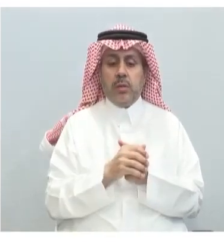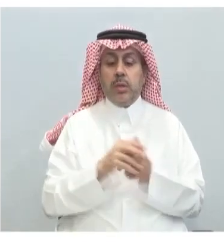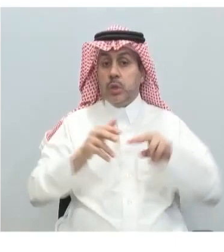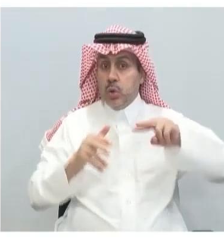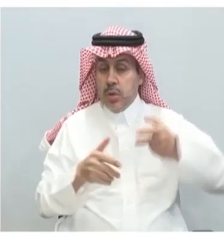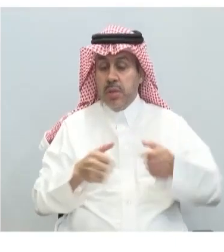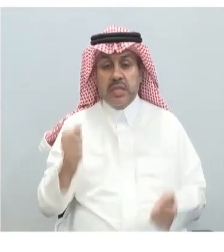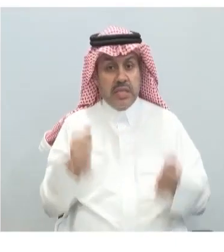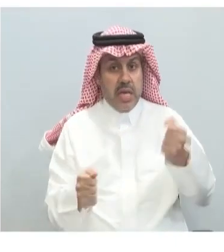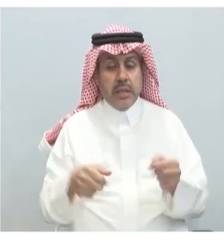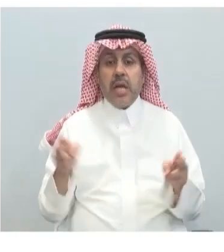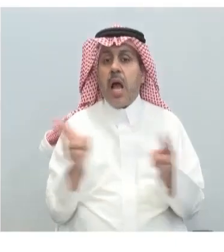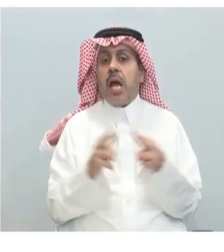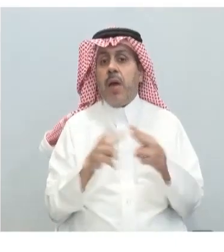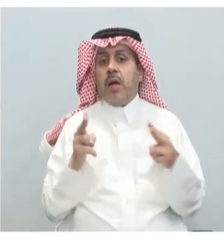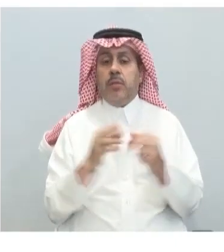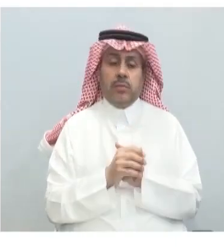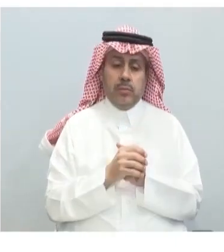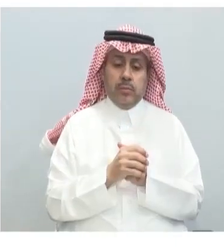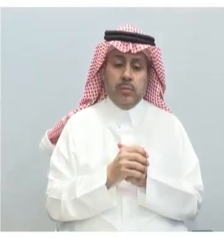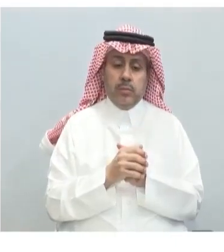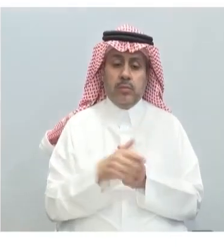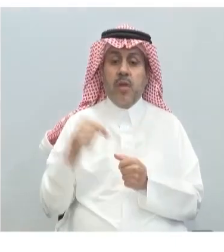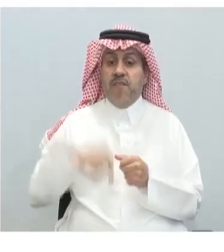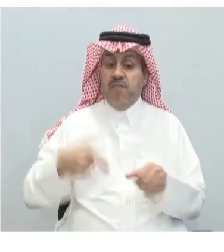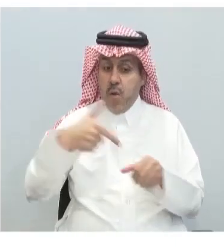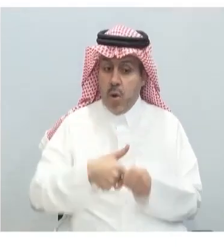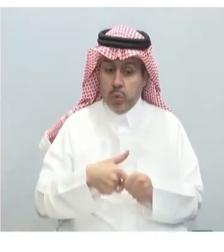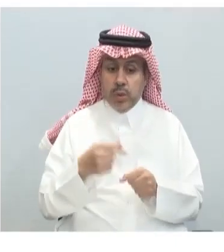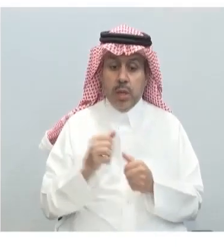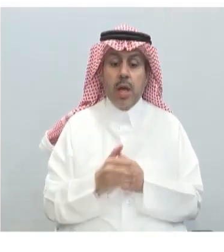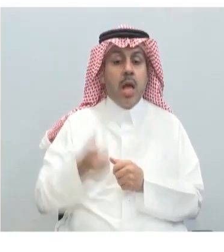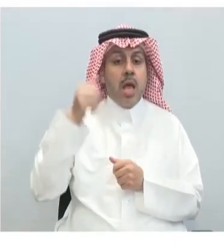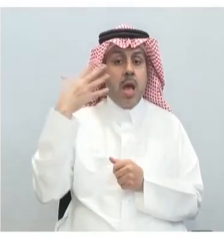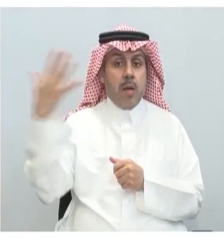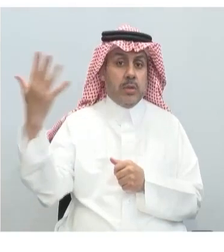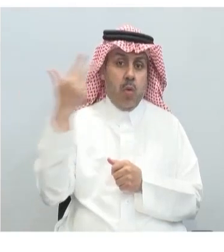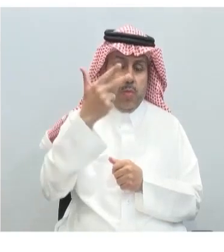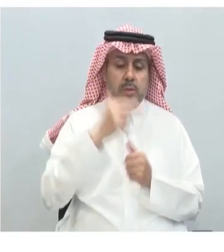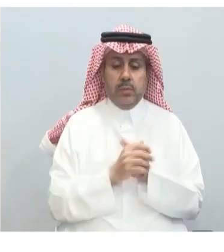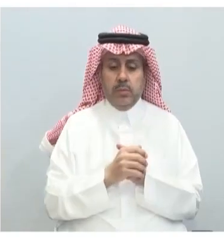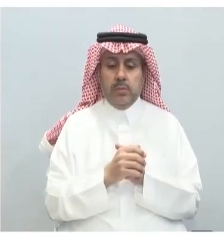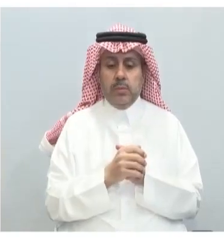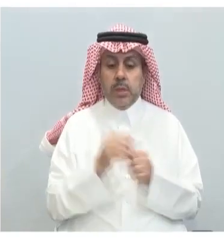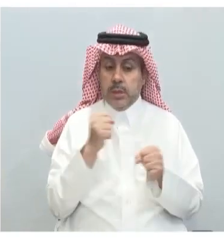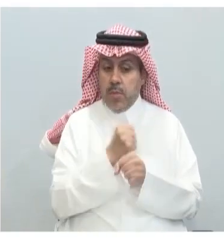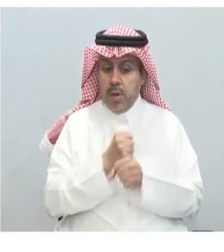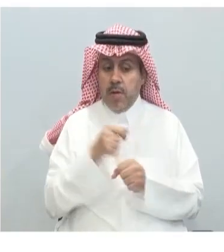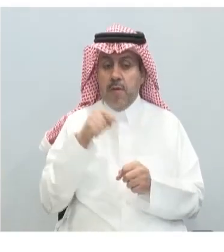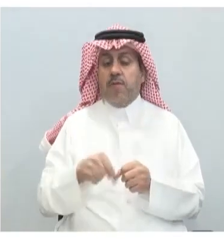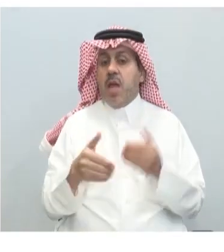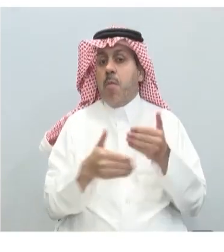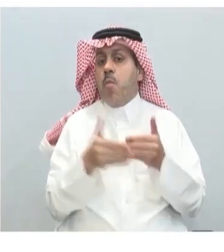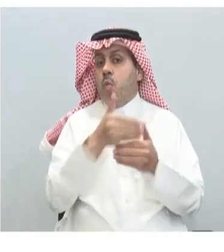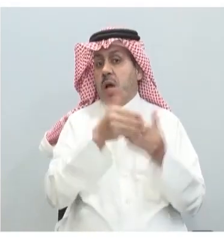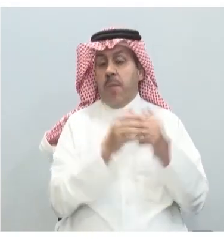كهربائيه لكنها ايضا ستضخ وقود يسمى اي 5 يمكن استعمال هذا الوقود في المركبات